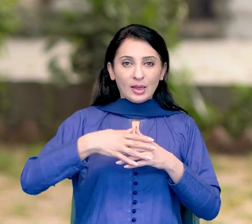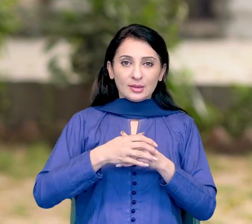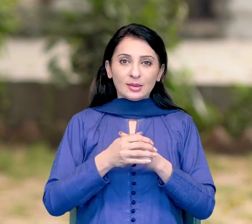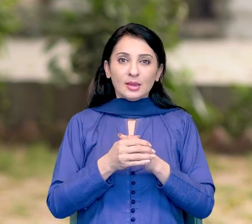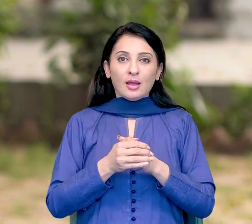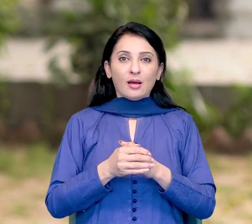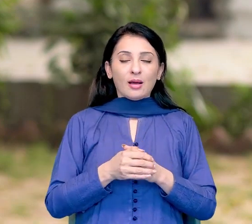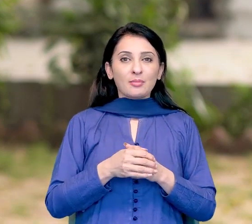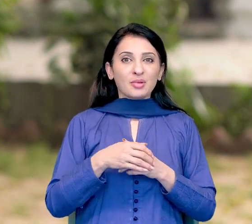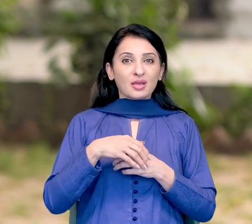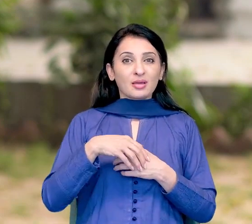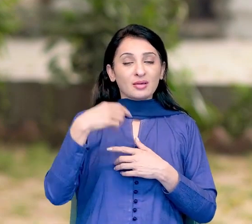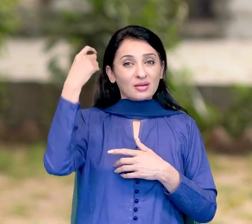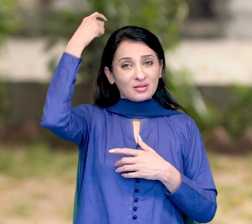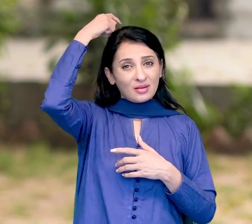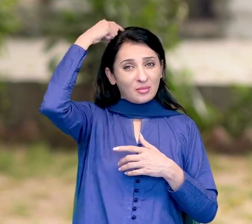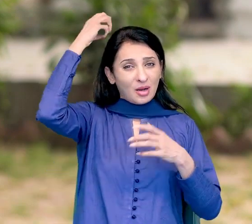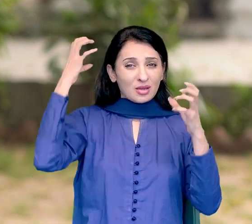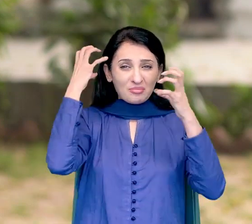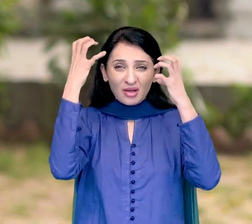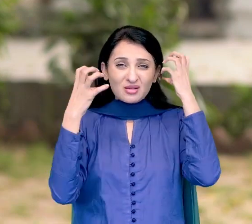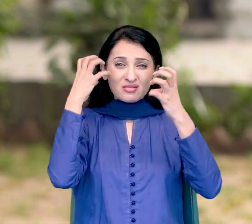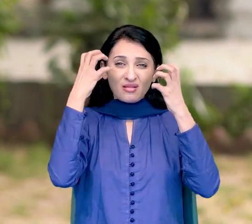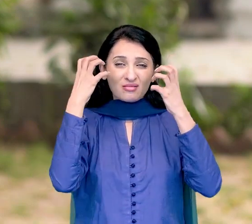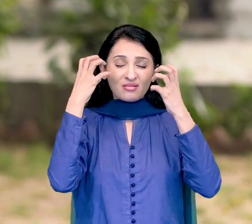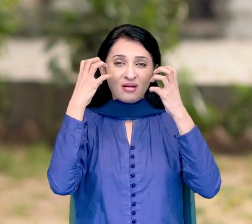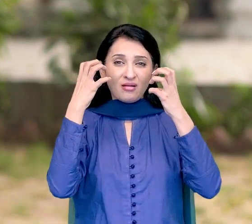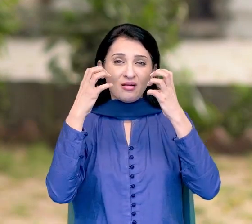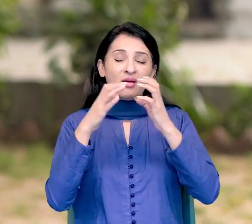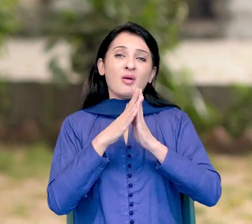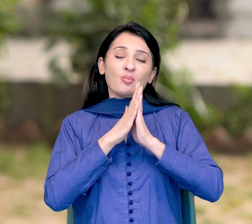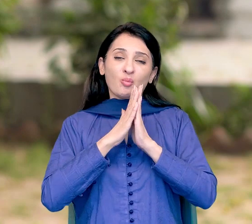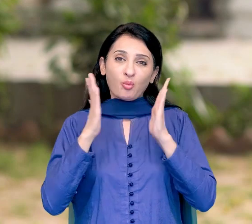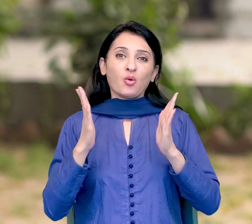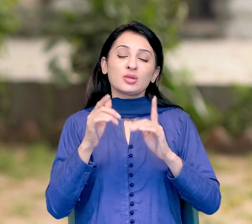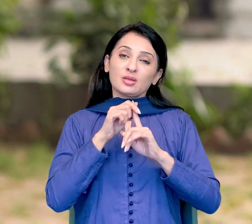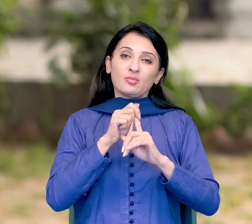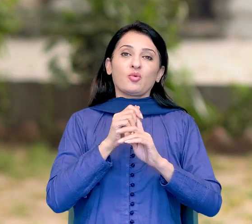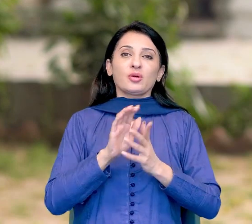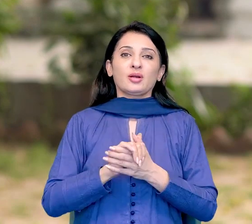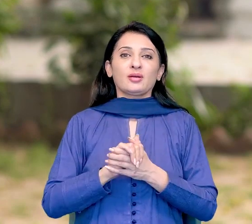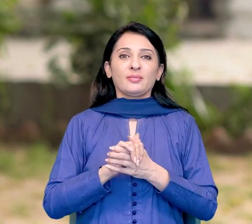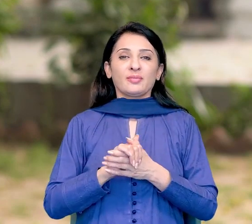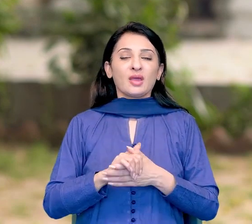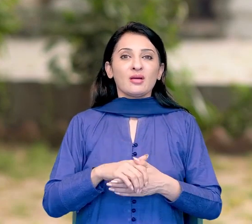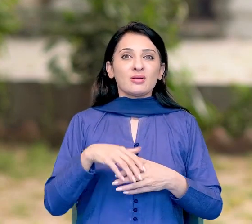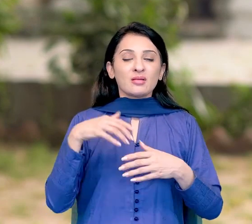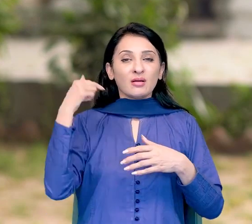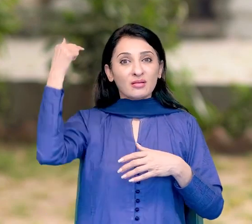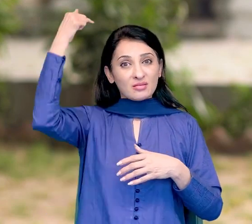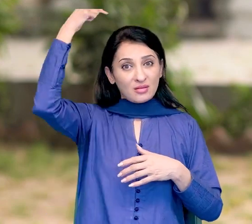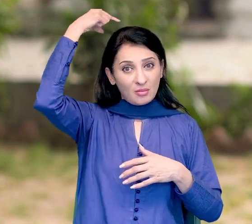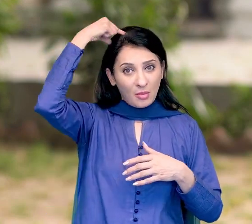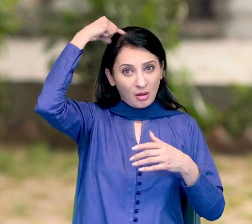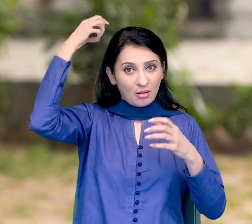فیکٹرز. کرونک اسٹریس سے ایسے ہارمونل چینجز پروڈیوس ہوتے ہیں جس سے وزن بڑھتا ہے.